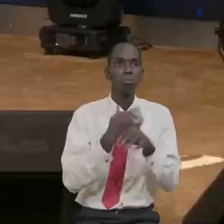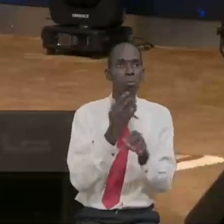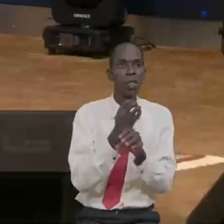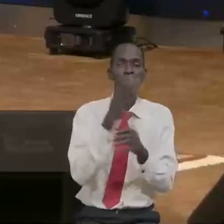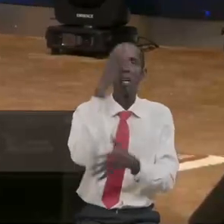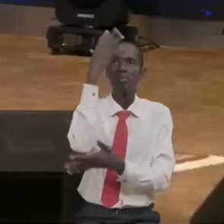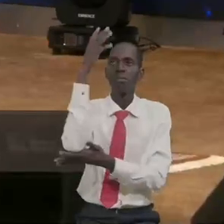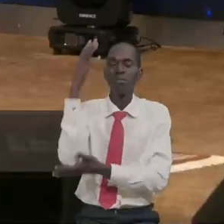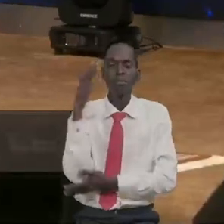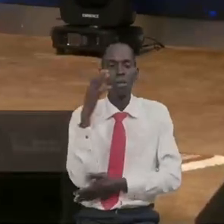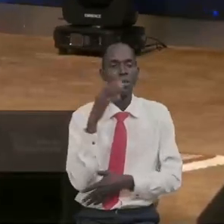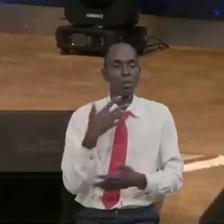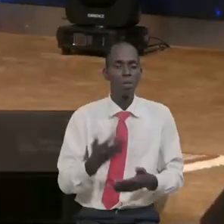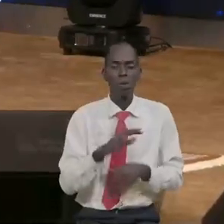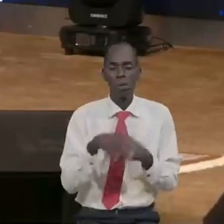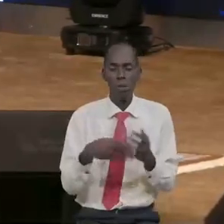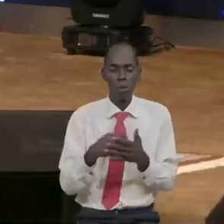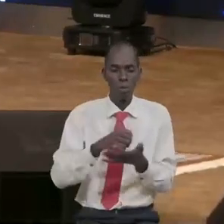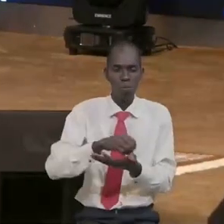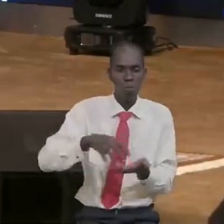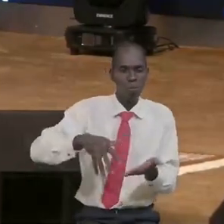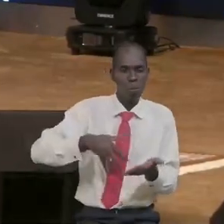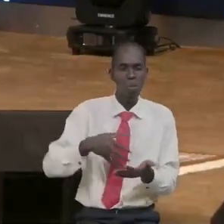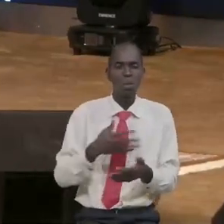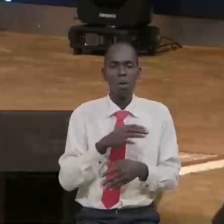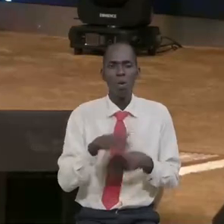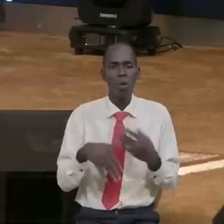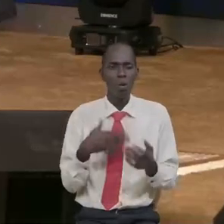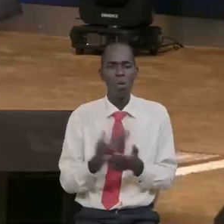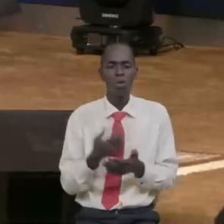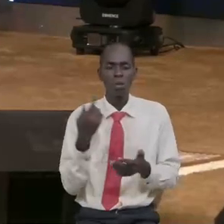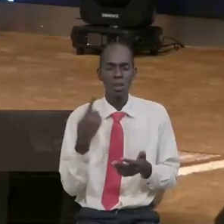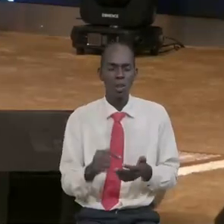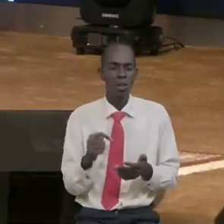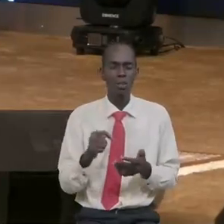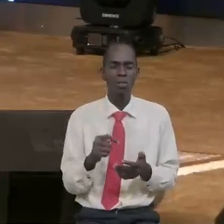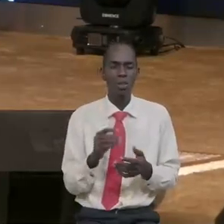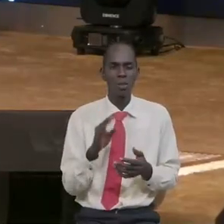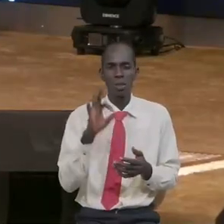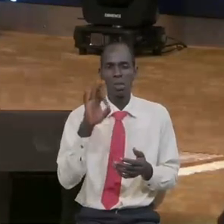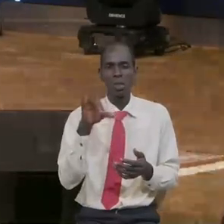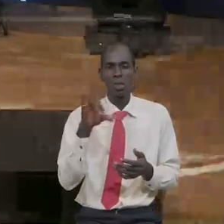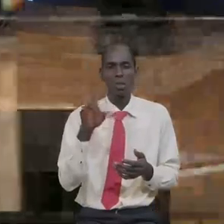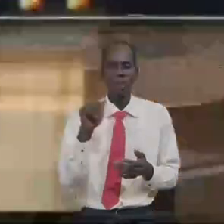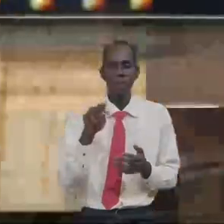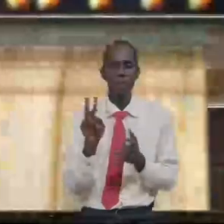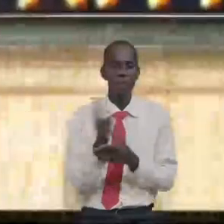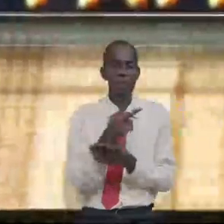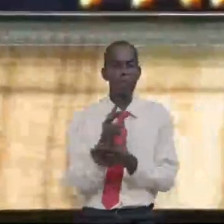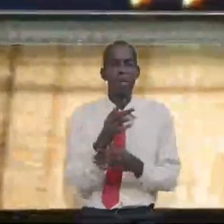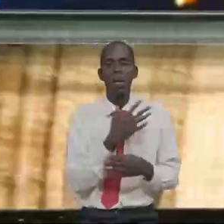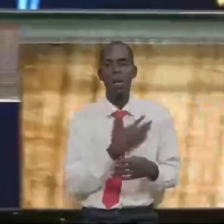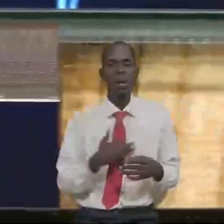toutes les plantes, toutes les feuilles, l'écorce de ces arbres. Dieu a créé tous les animaux,